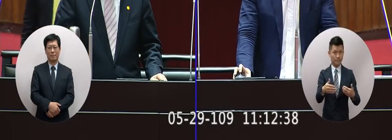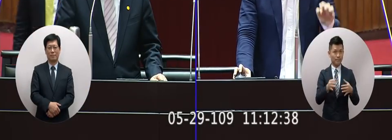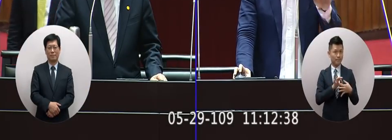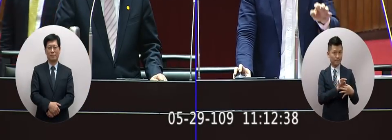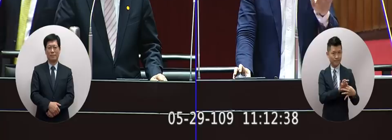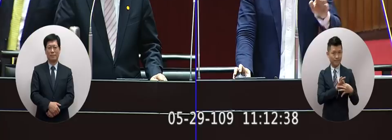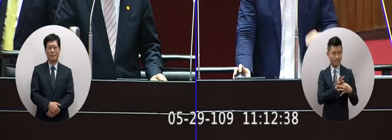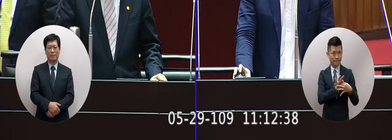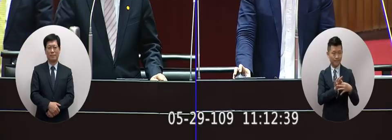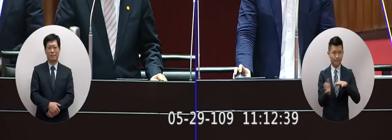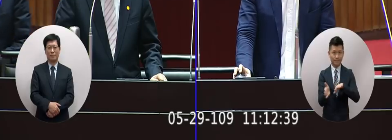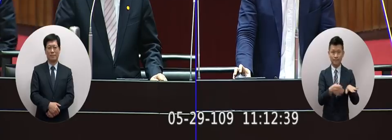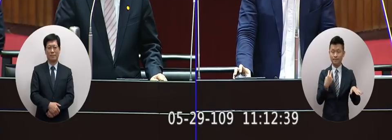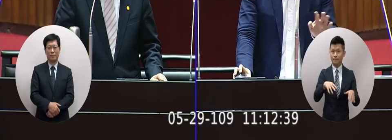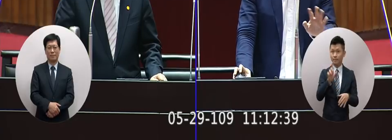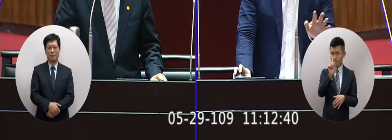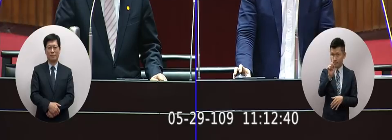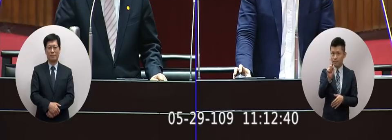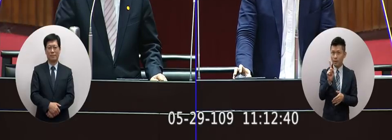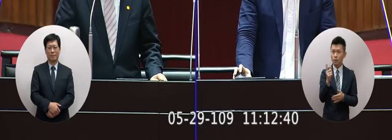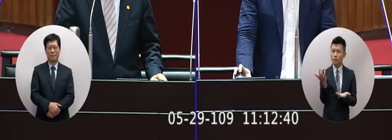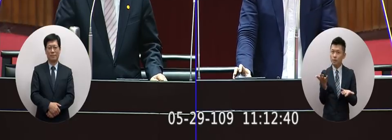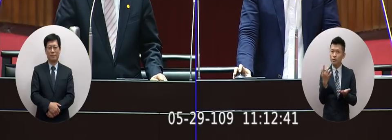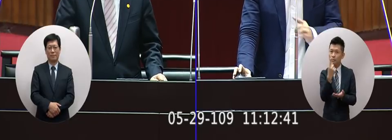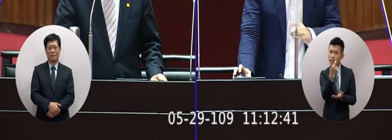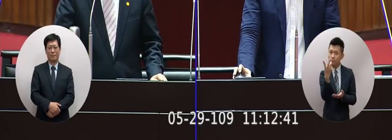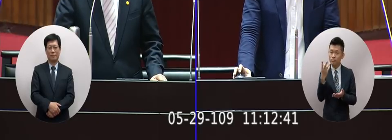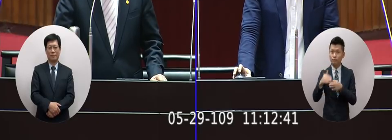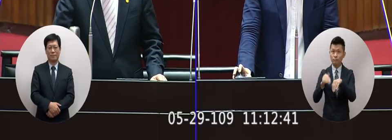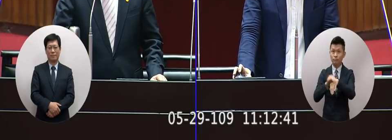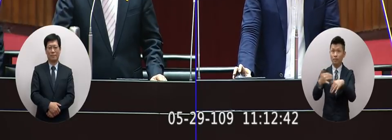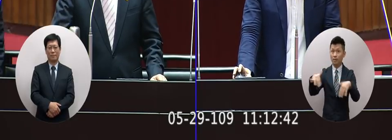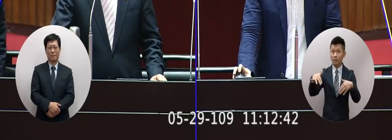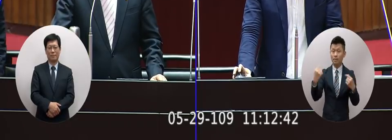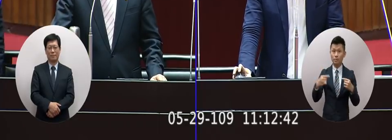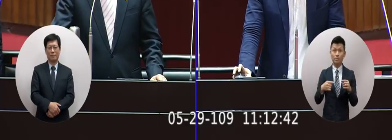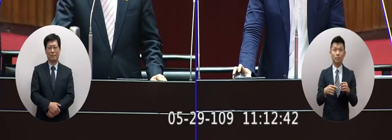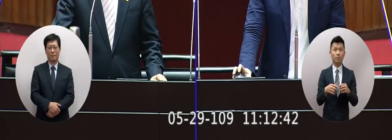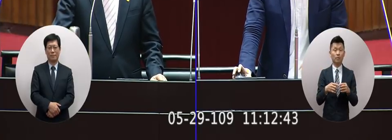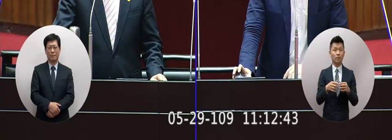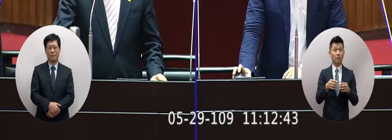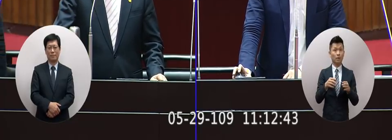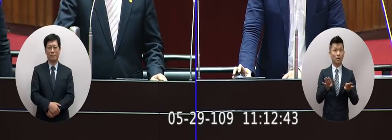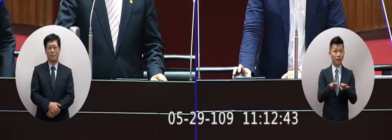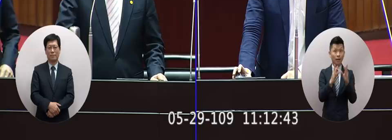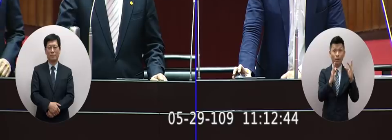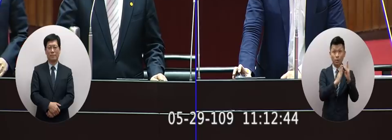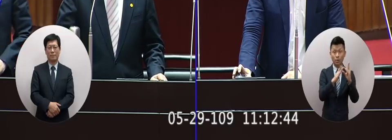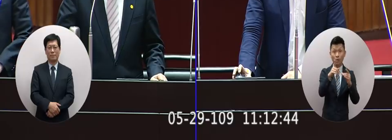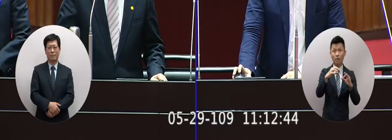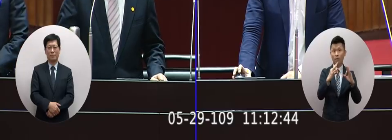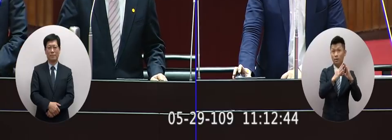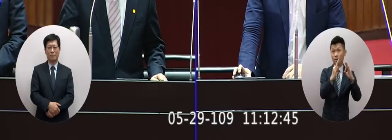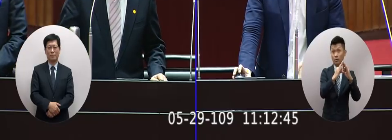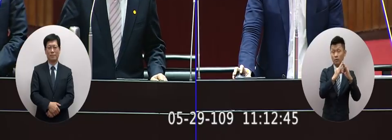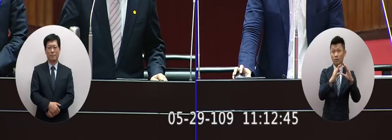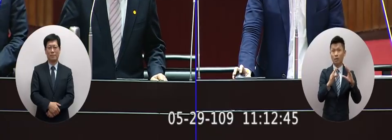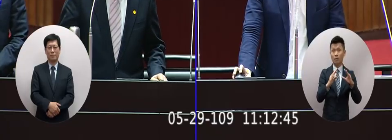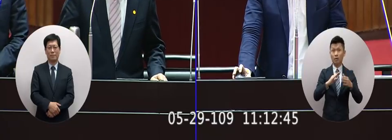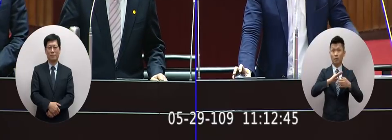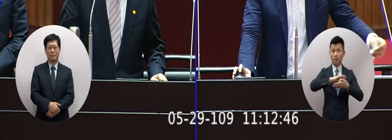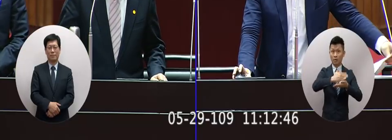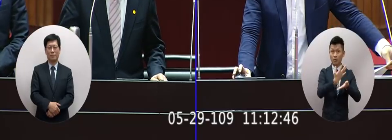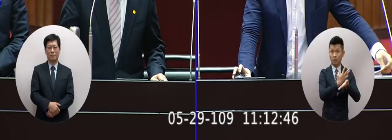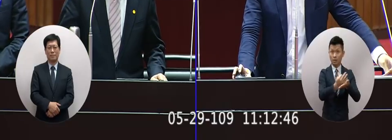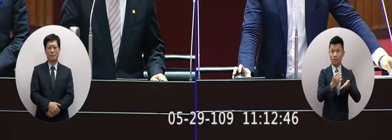外啦，其实吼目前咧做有一挂代志还未完成，比如讲开户，你感觉去银行开户大概要开偌济时